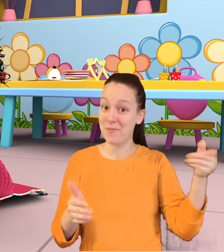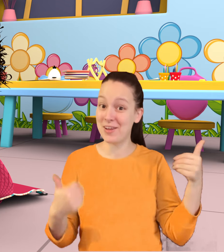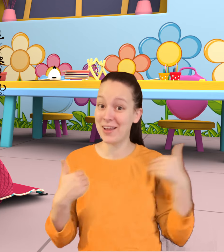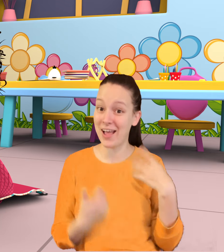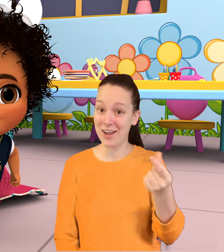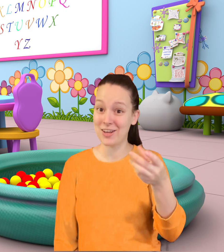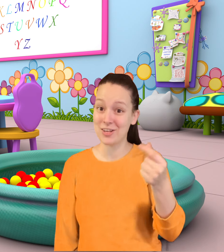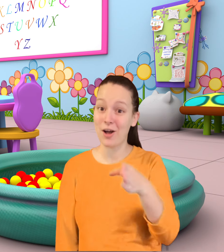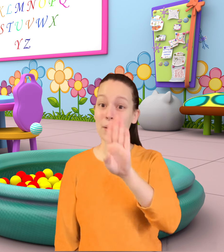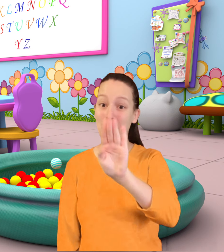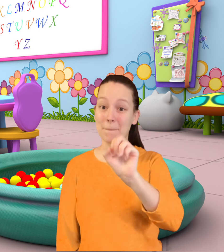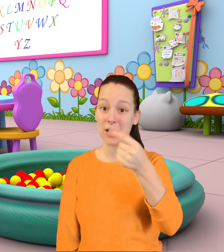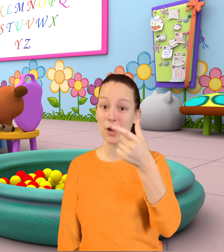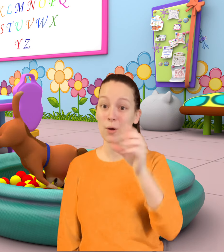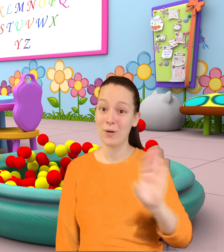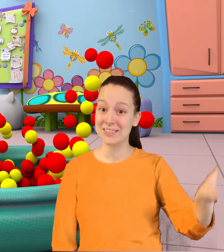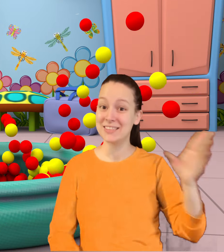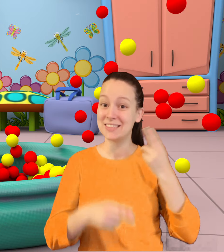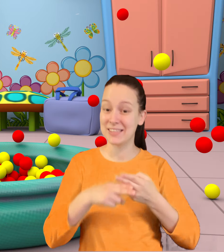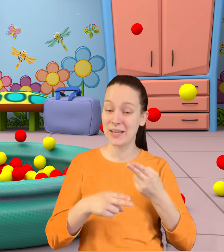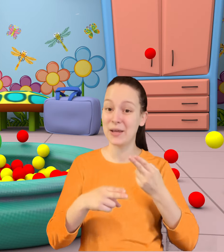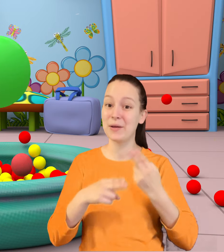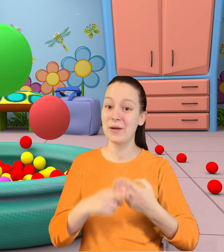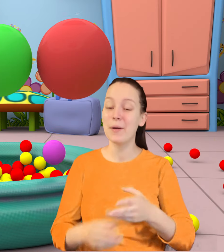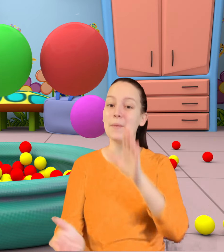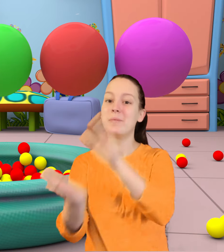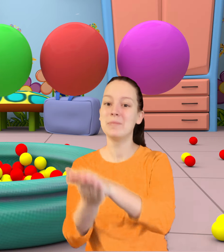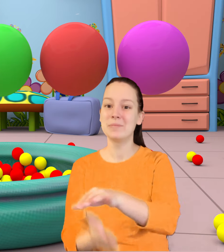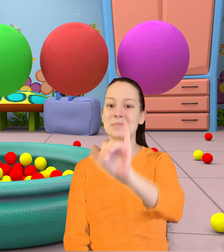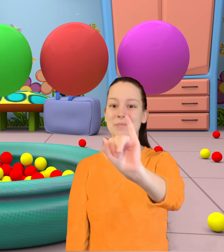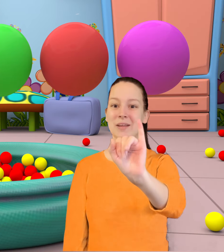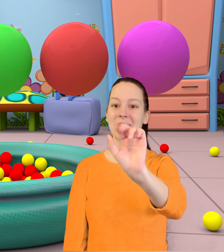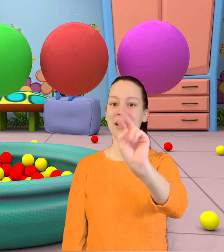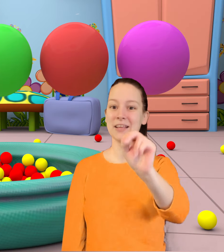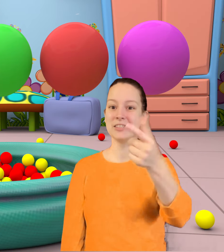ノブのワンの名前は